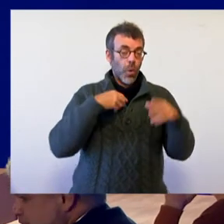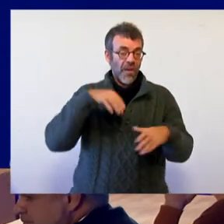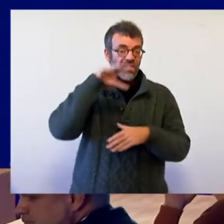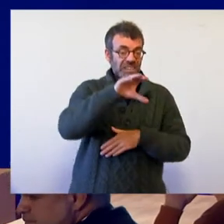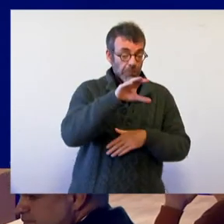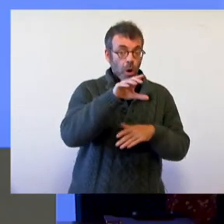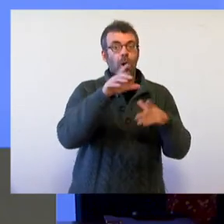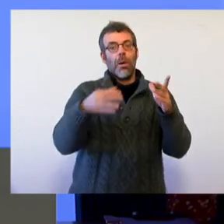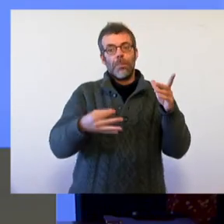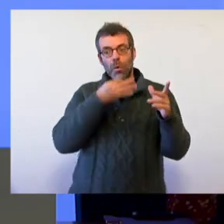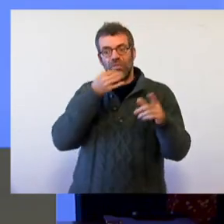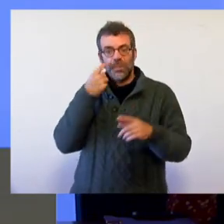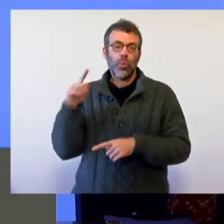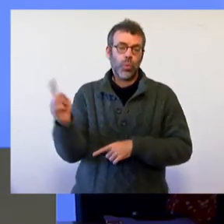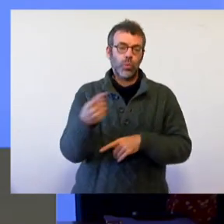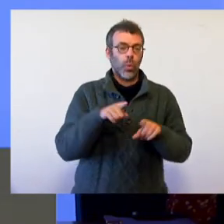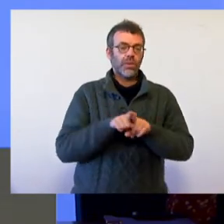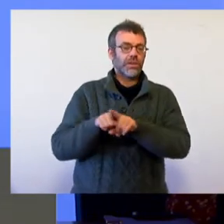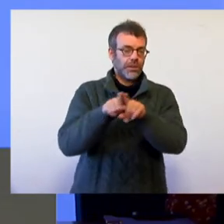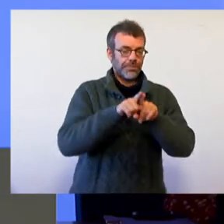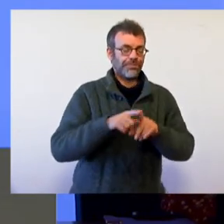Merci.